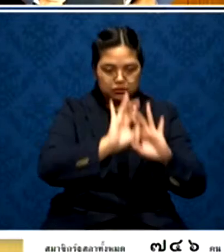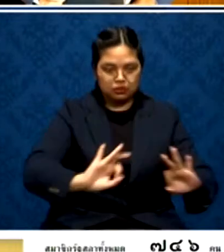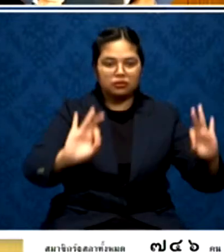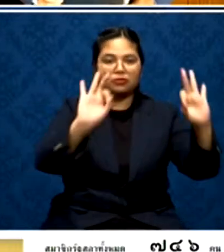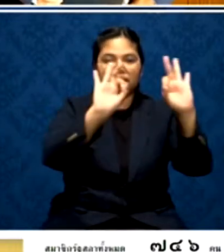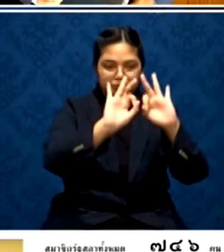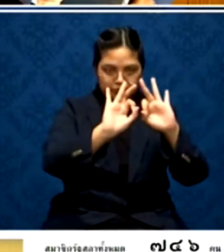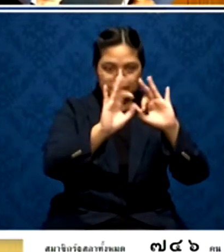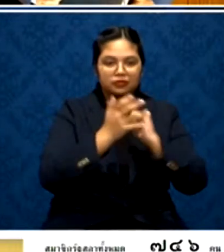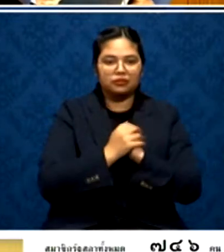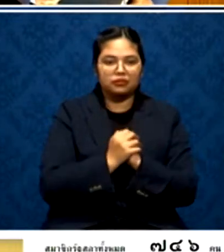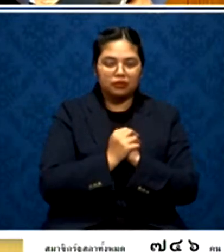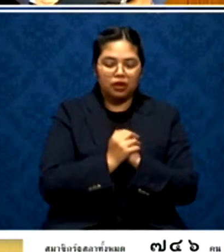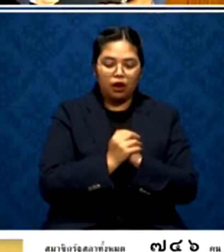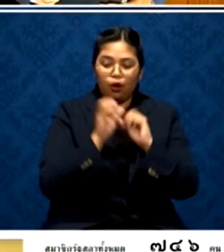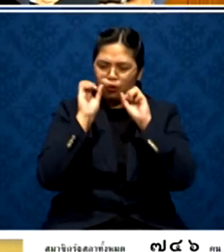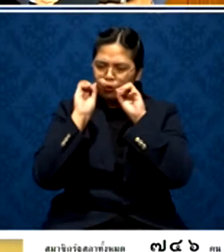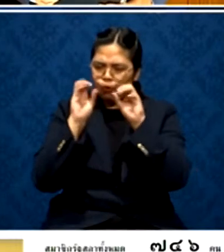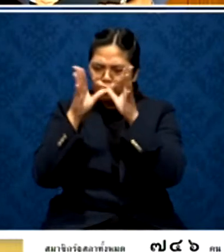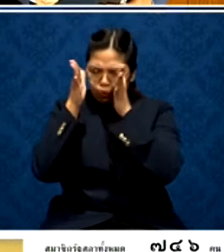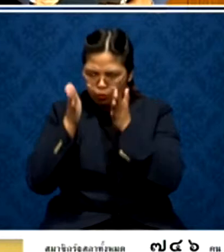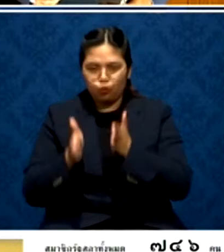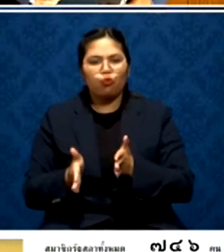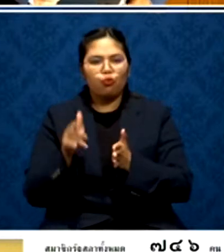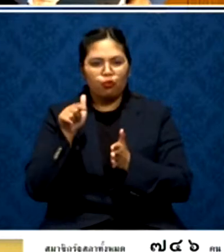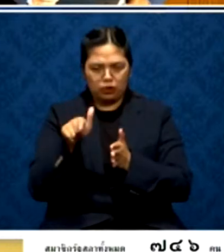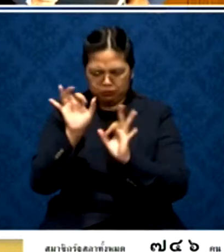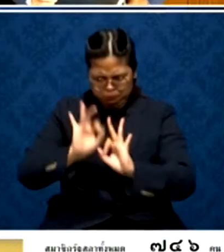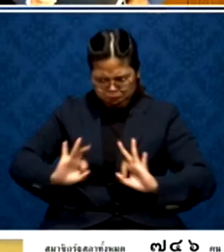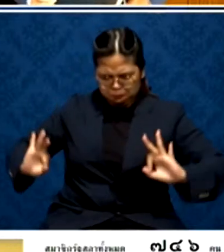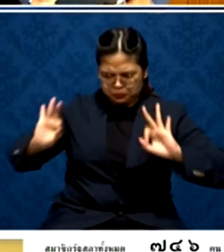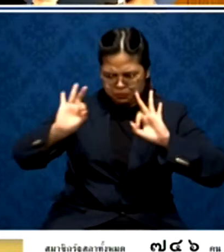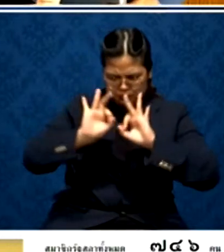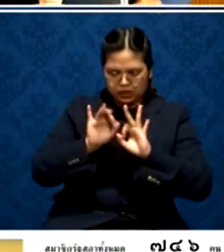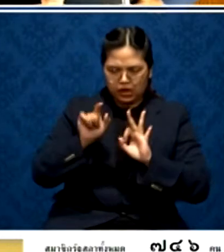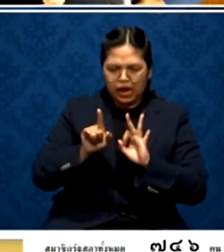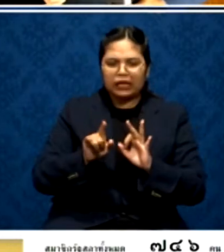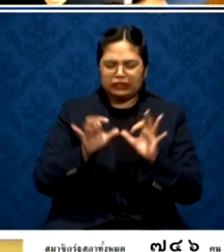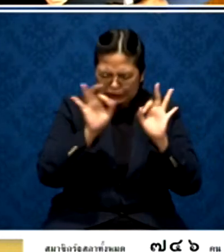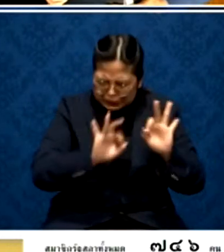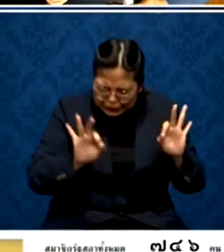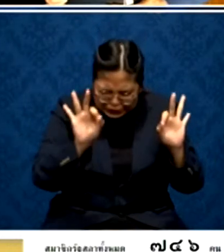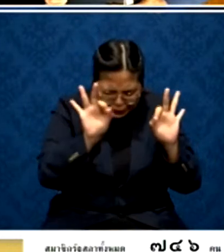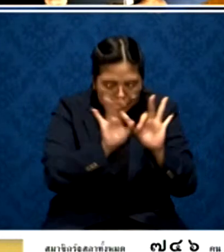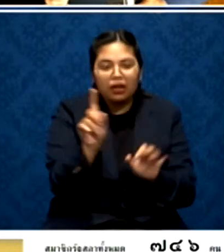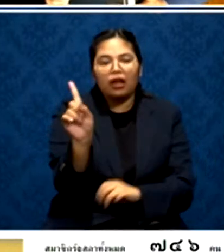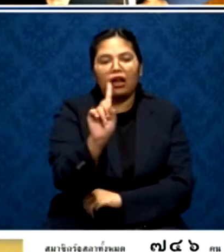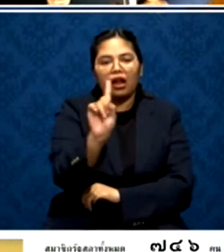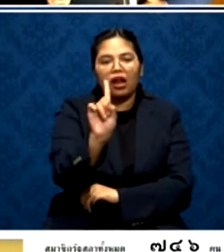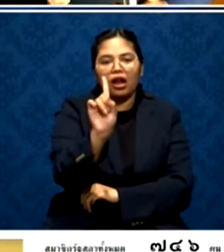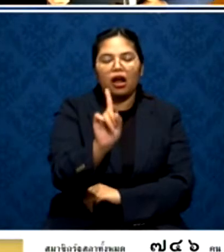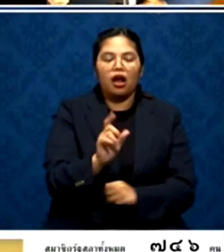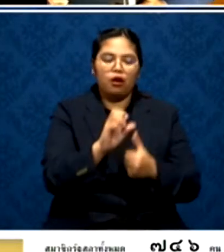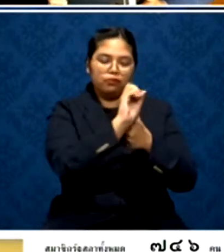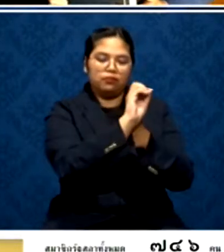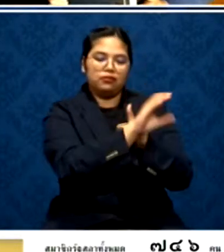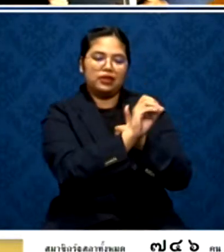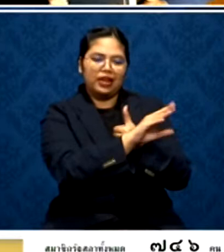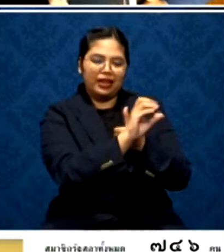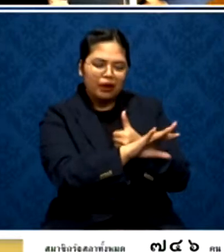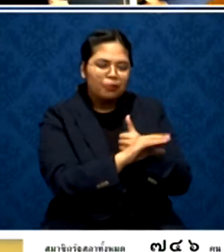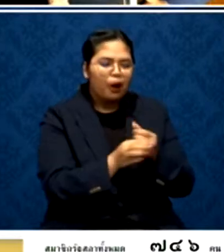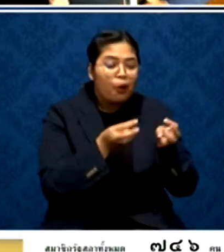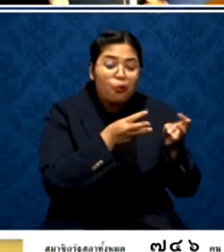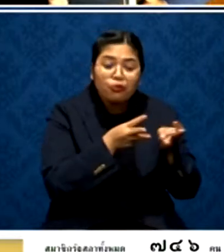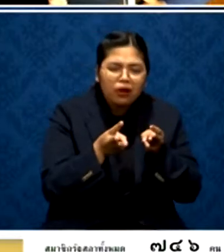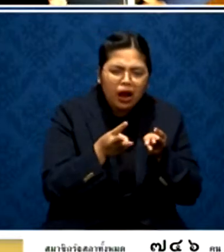มีคุณภาพของครูทั้งประเทศรวมไปถึงครูแนะแนวเพื่อช่วยให้นักเรียนได้รับค